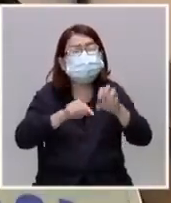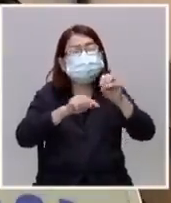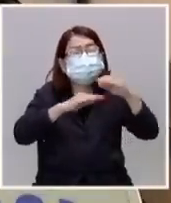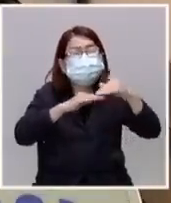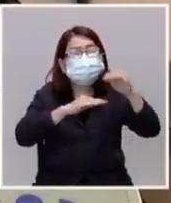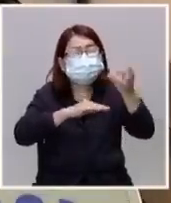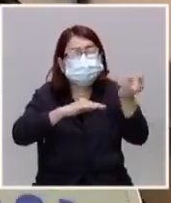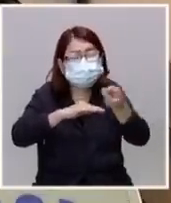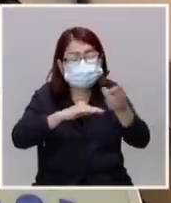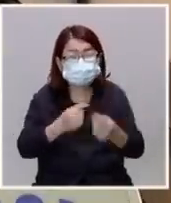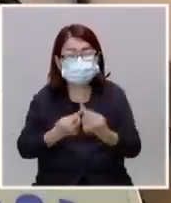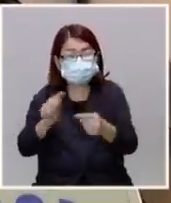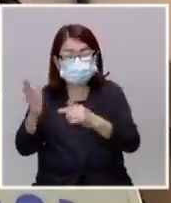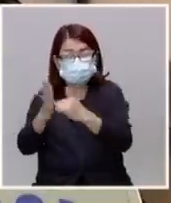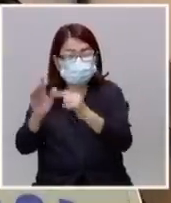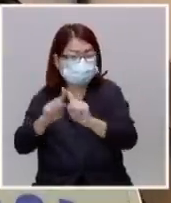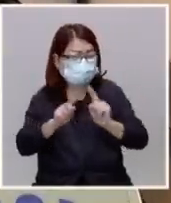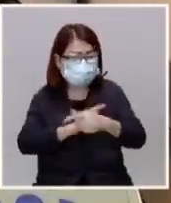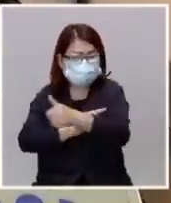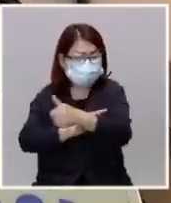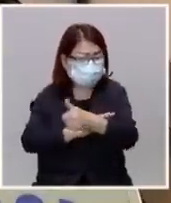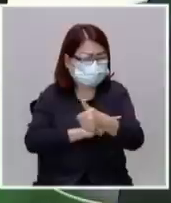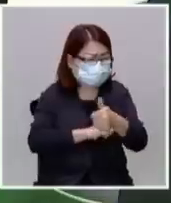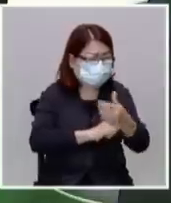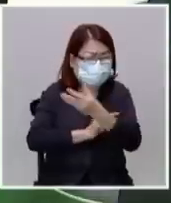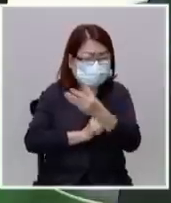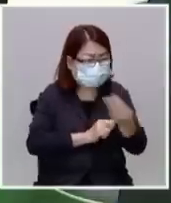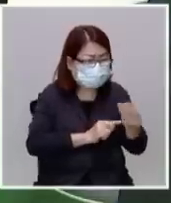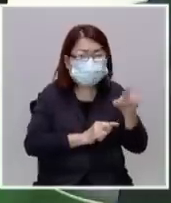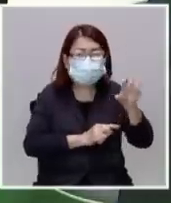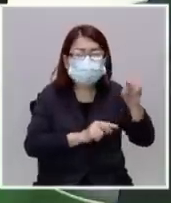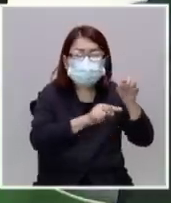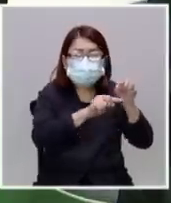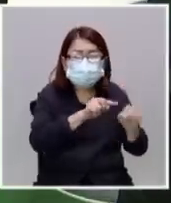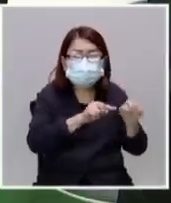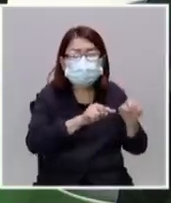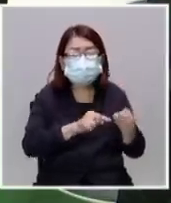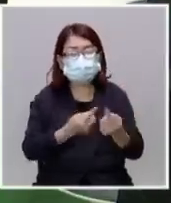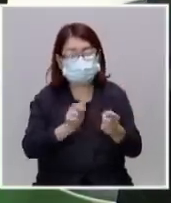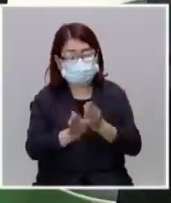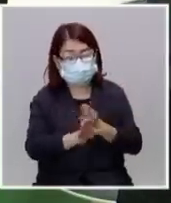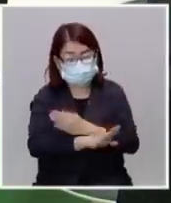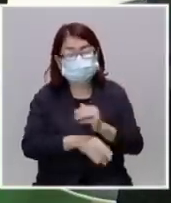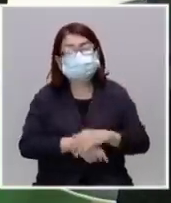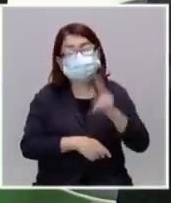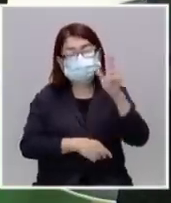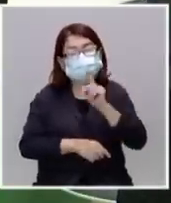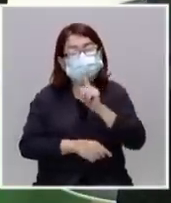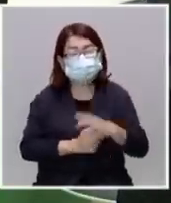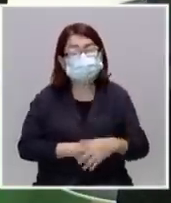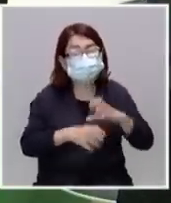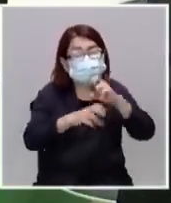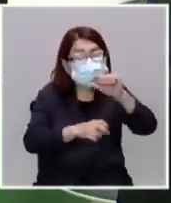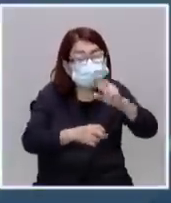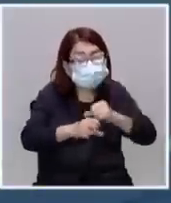ซึ่งน้อยที่สุดในบรรดาวัคซีนต้านโควิดรุ่นแรกๆที่ออกมาทั้งหมดก่อนหน้านี้ The Economist เปิดเผยผลการรายงานการทดลองท